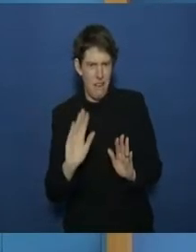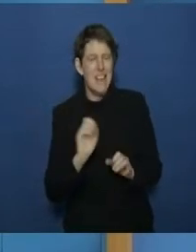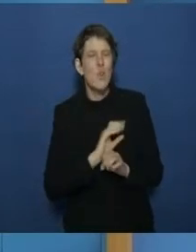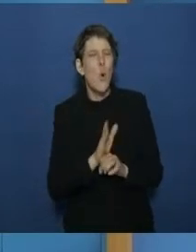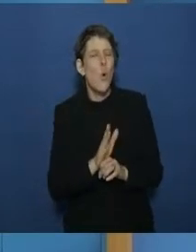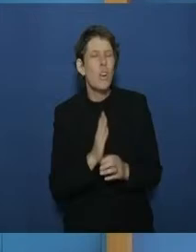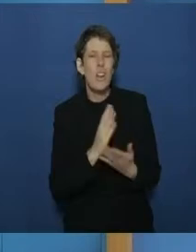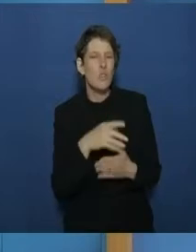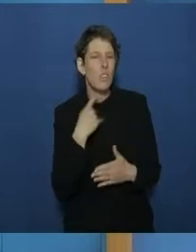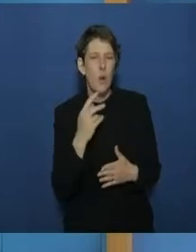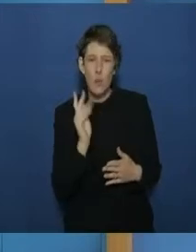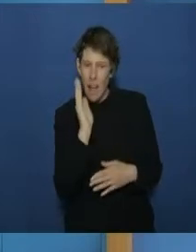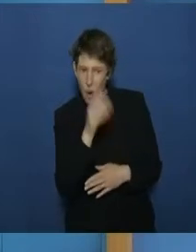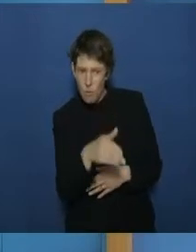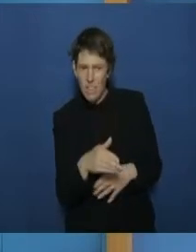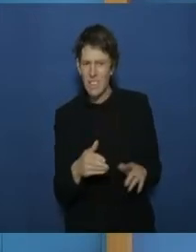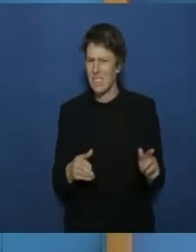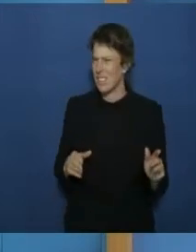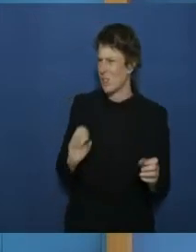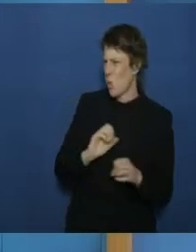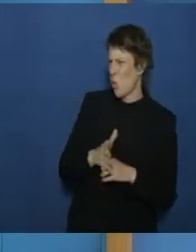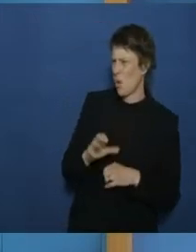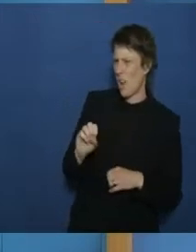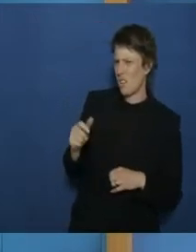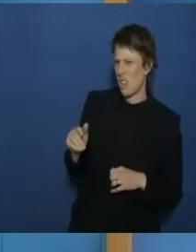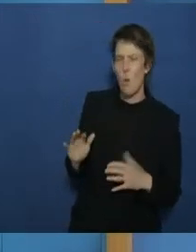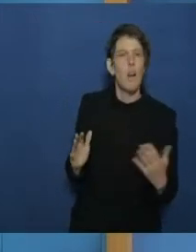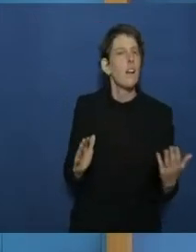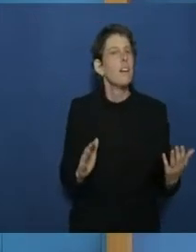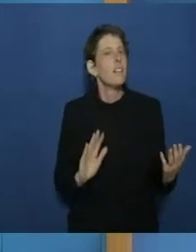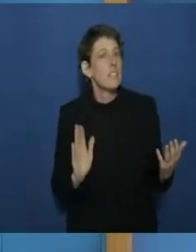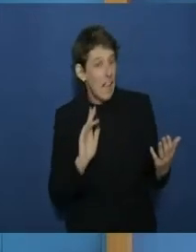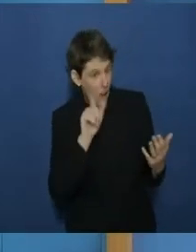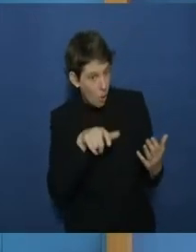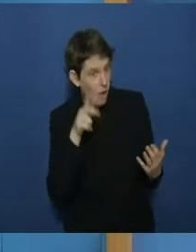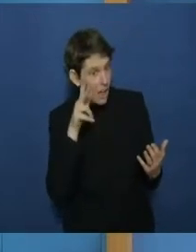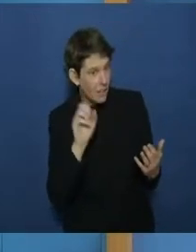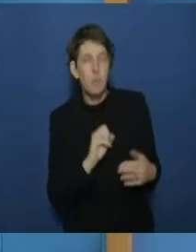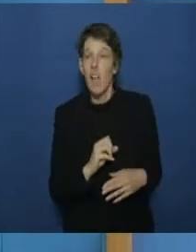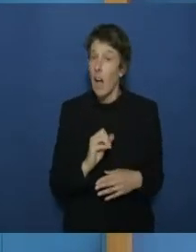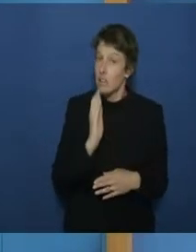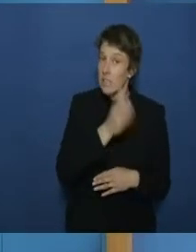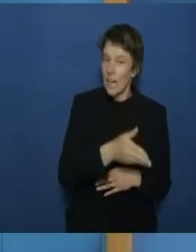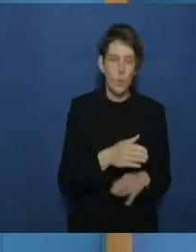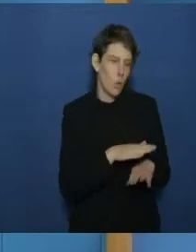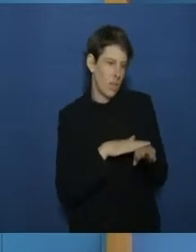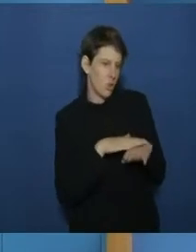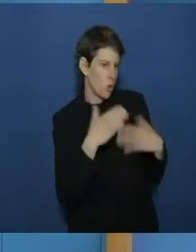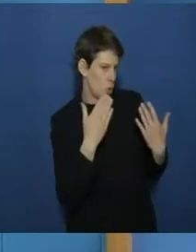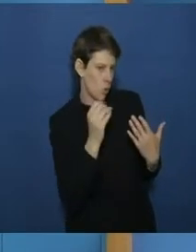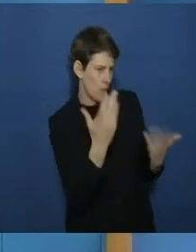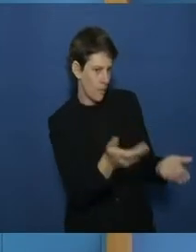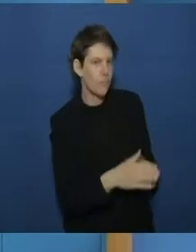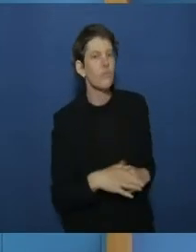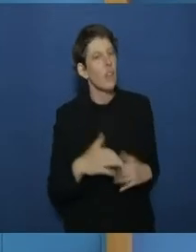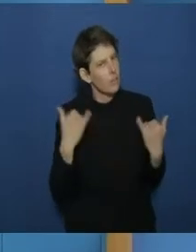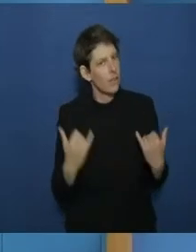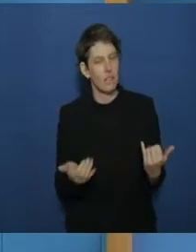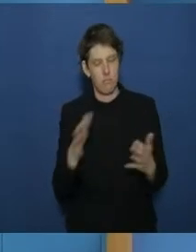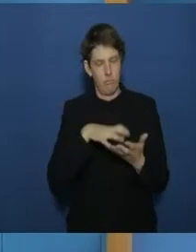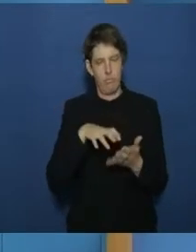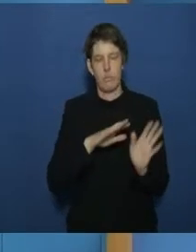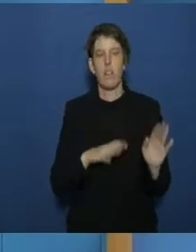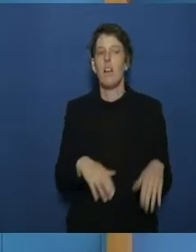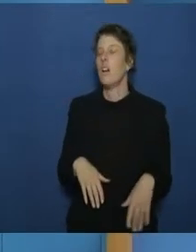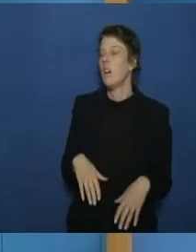ich gesagt, oder richtet die sich direkt an Herrn Seibert, diese Frage? Die stellt sich direkt an Herrn Seibert. Achso, Entschuldigung, dann müssen wir das jetzt ein bisschen durcheinander.